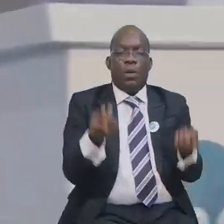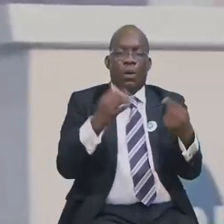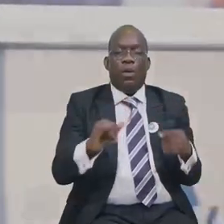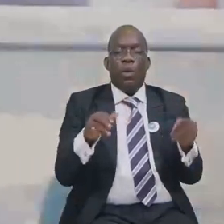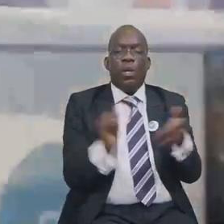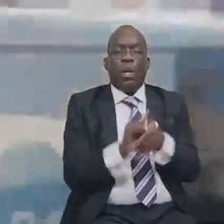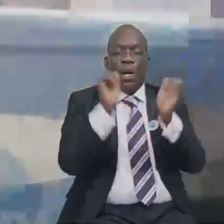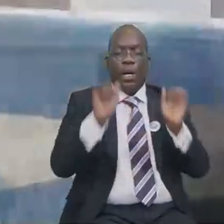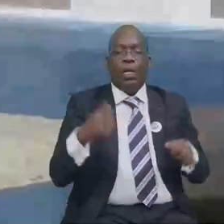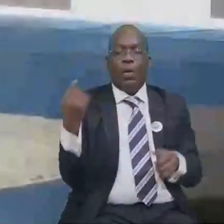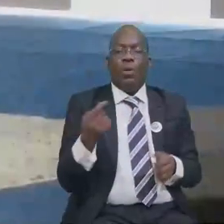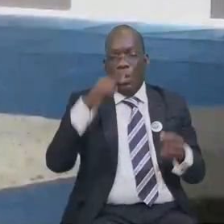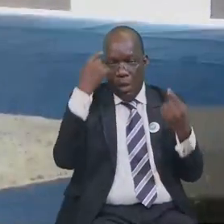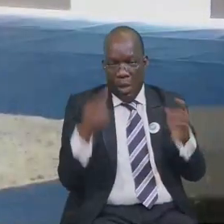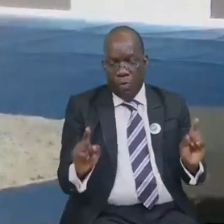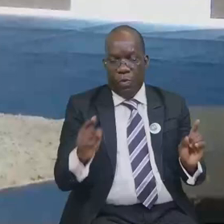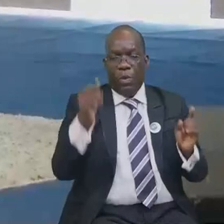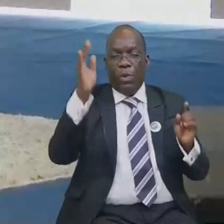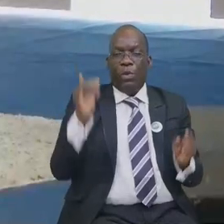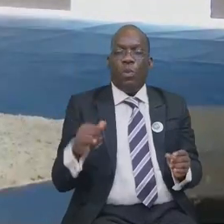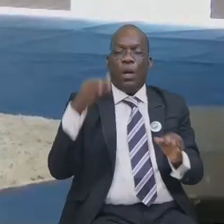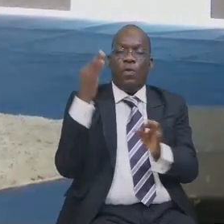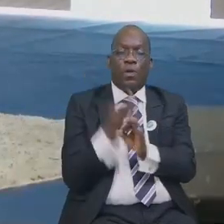ne peut se produire que par la foi.